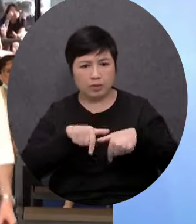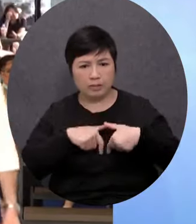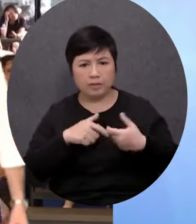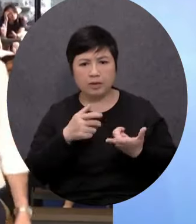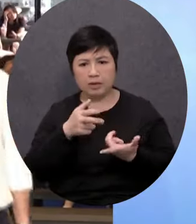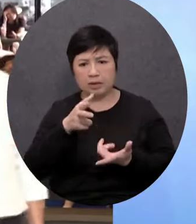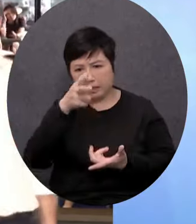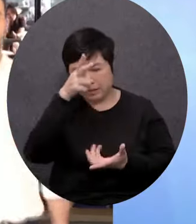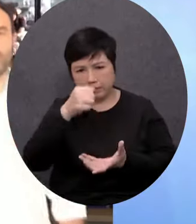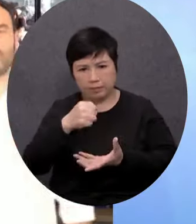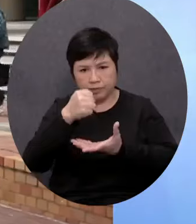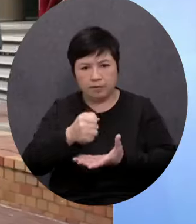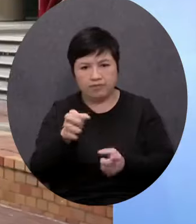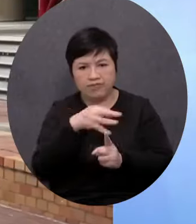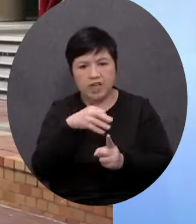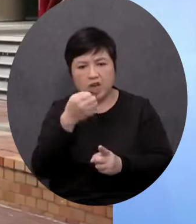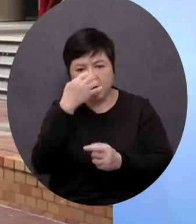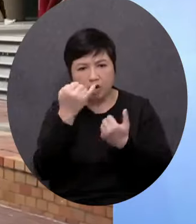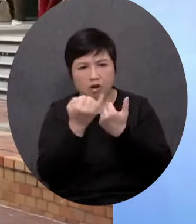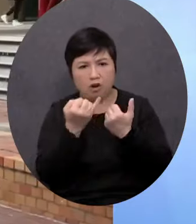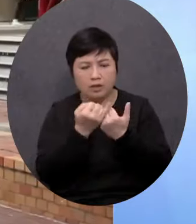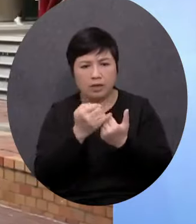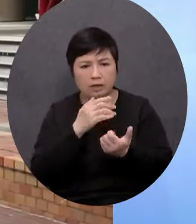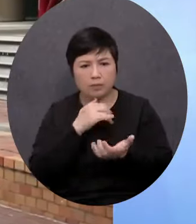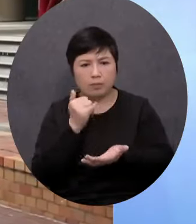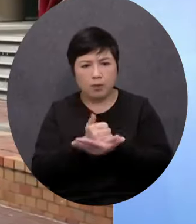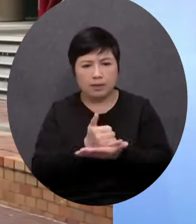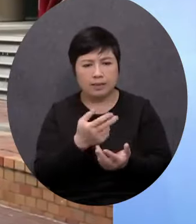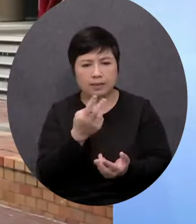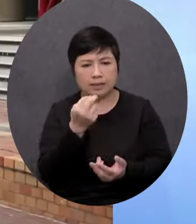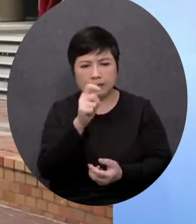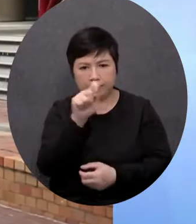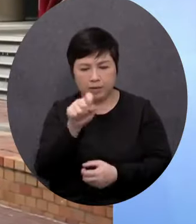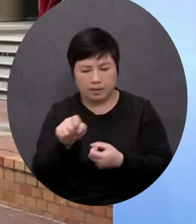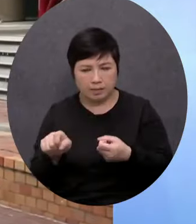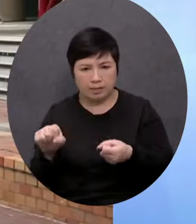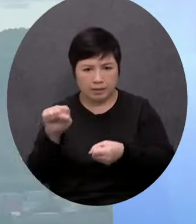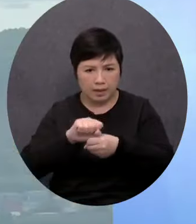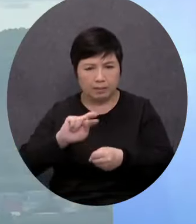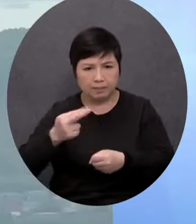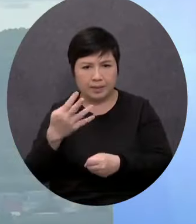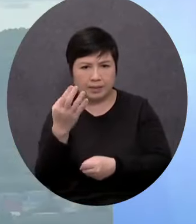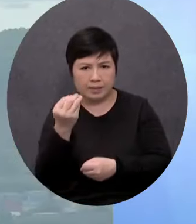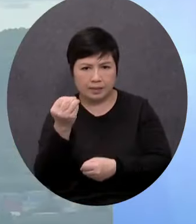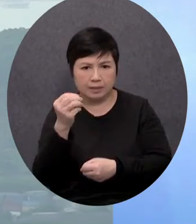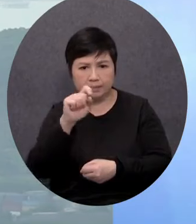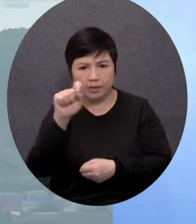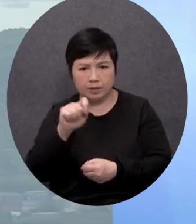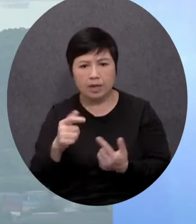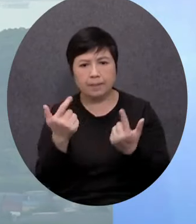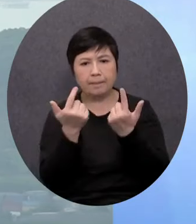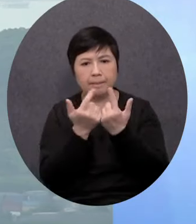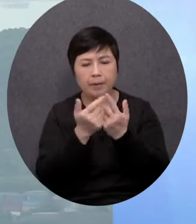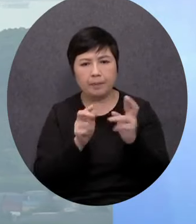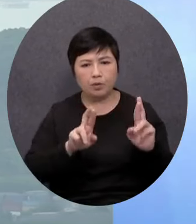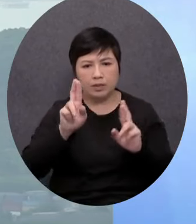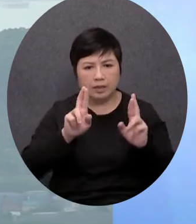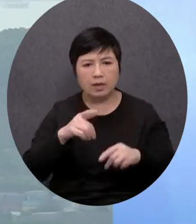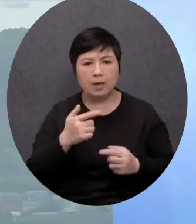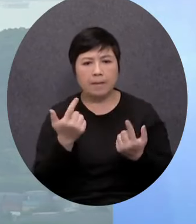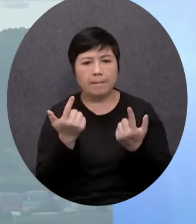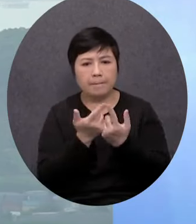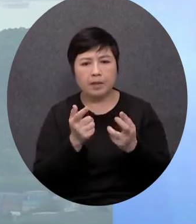上院校非本地生的限額，由20%加到40%，亦都會在北部都會區發展北都大學